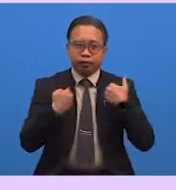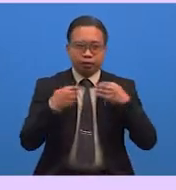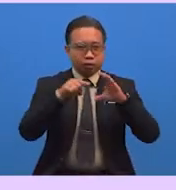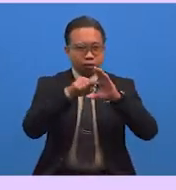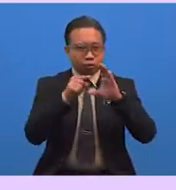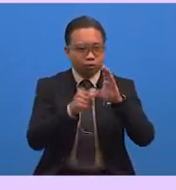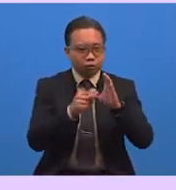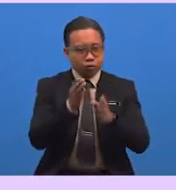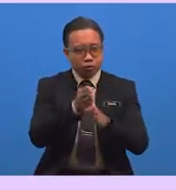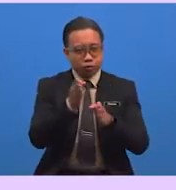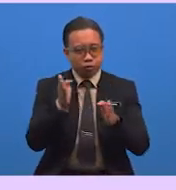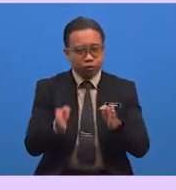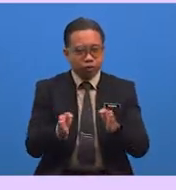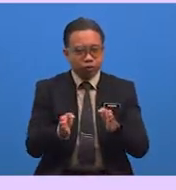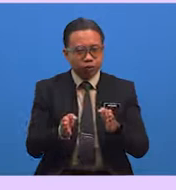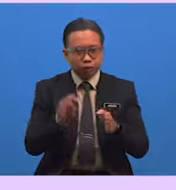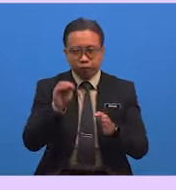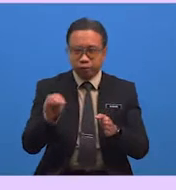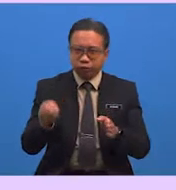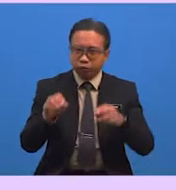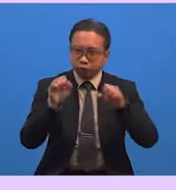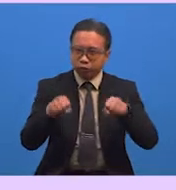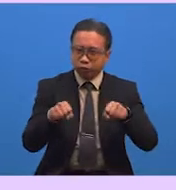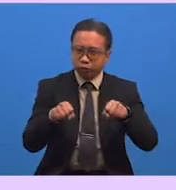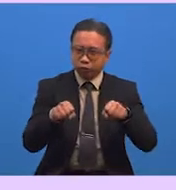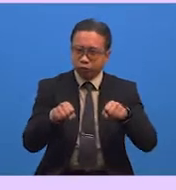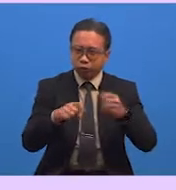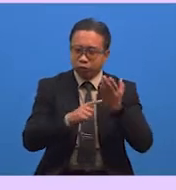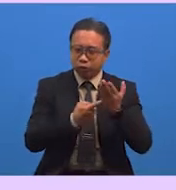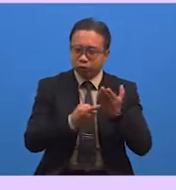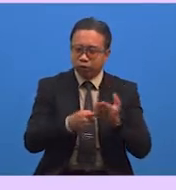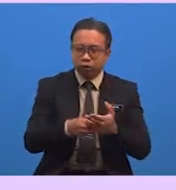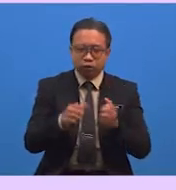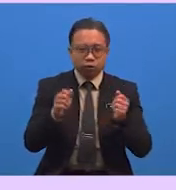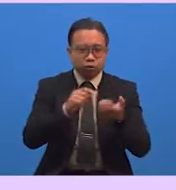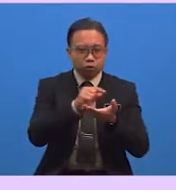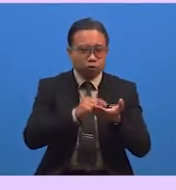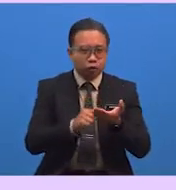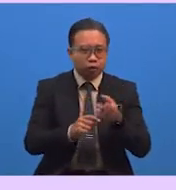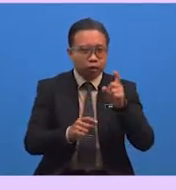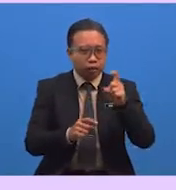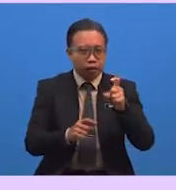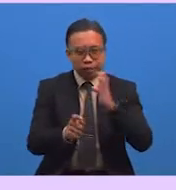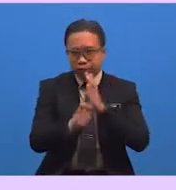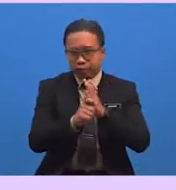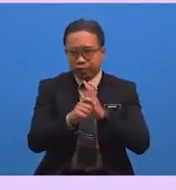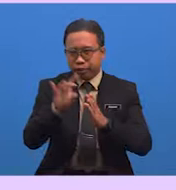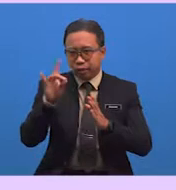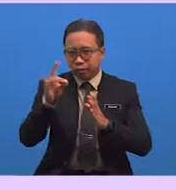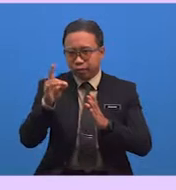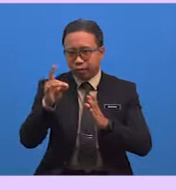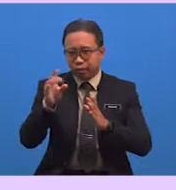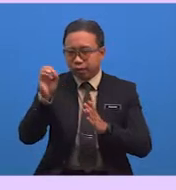sudut bersebelahan. Murid-murid boleh mulakan langkah dengan menulis X tambah